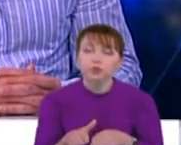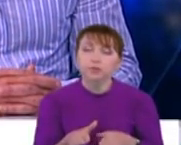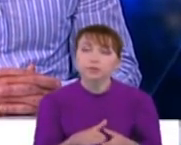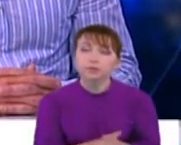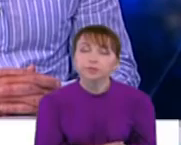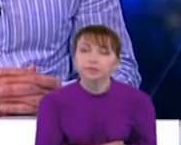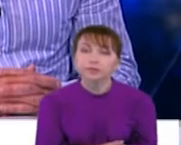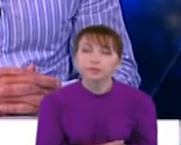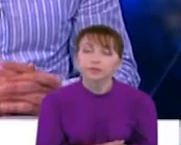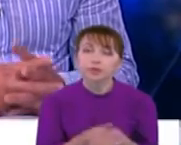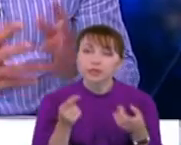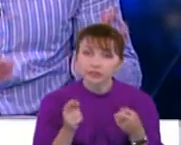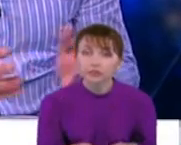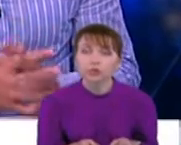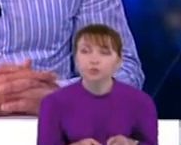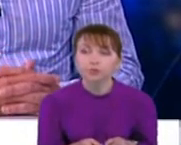здійснюють дійсно